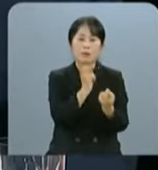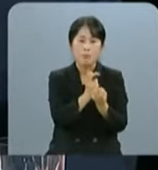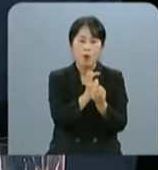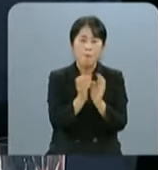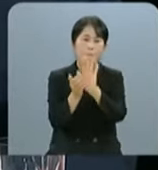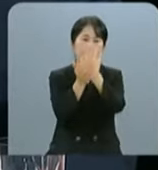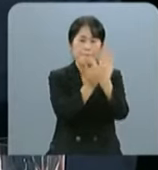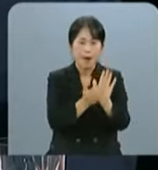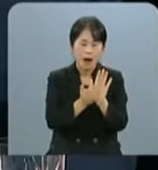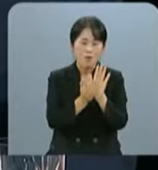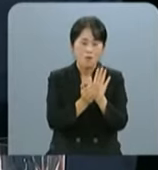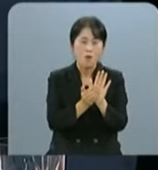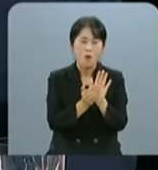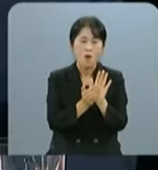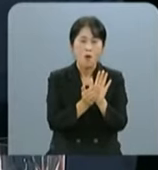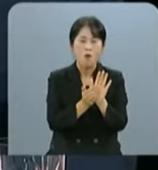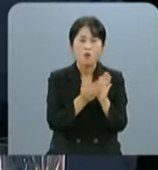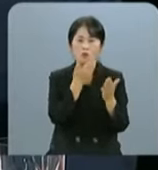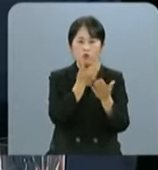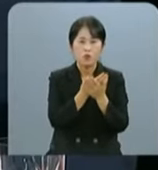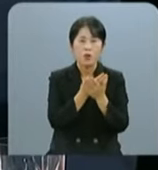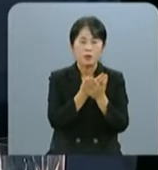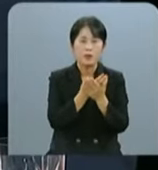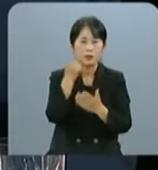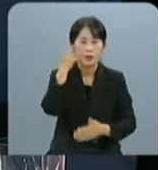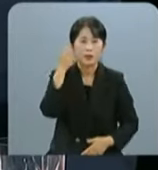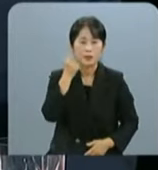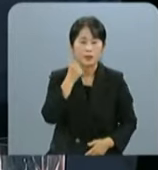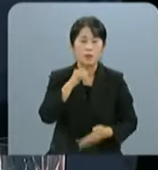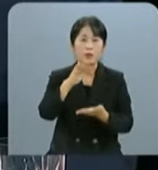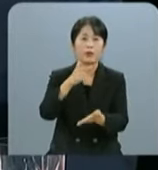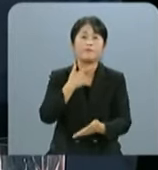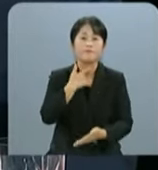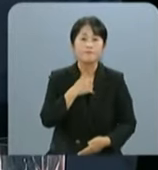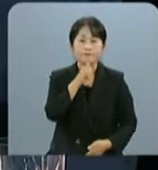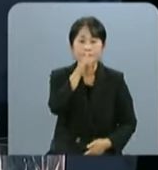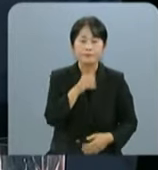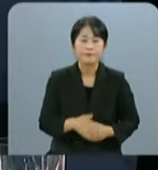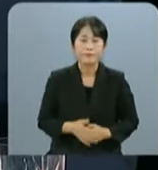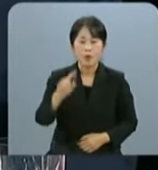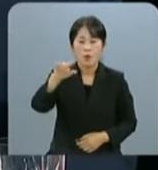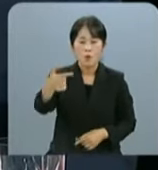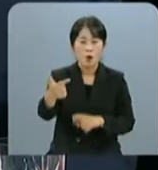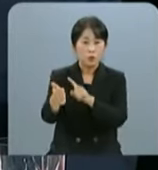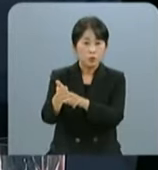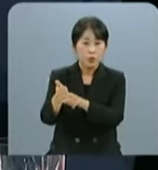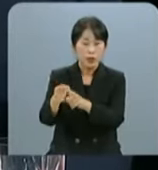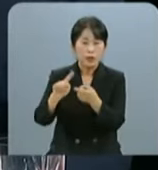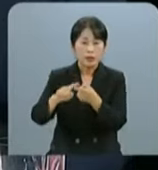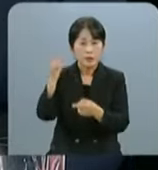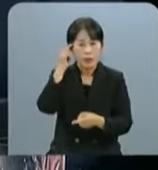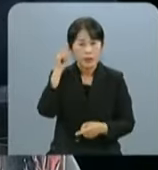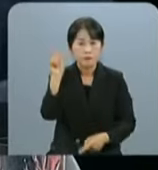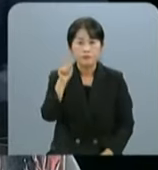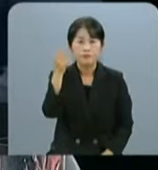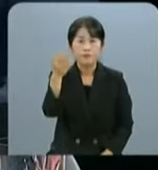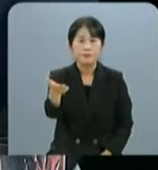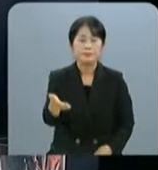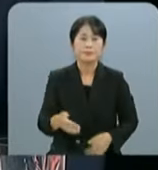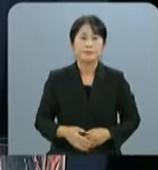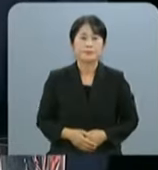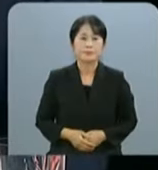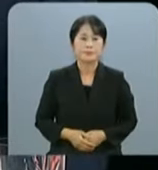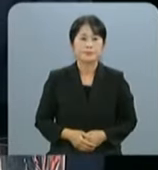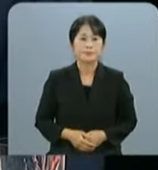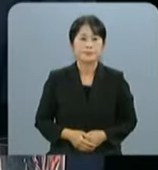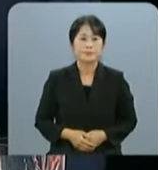방어 공동 체제를 구축하는 게 매우 중요하다고 저는 말씀을 드렸습니다. 우리 원 후보님께서 여기에 대해서는 어떤 의견을 가지고 계십니까? 예,